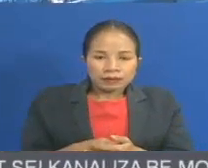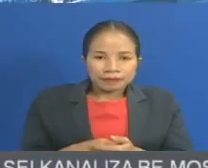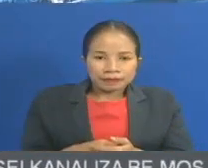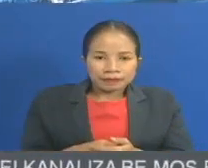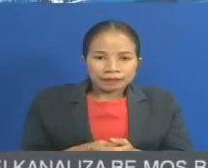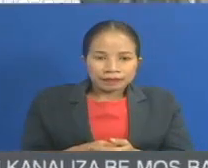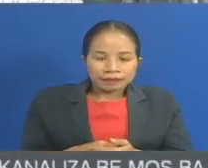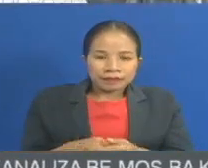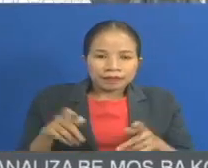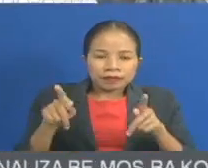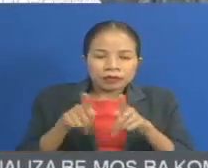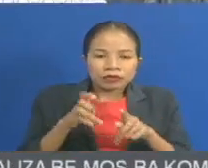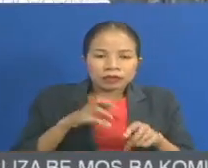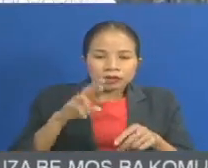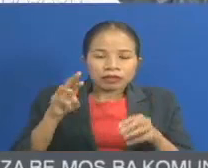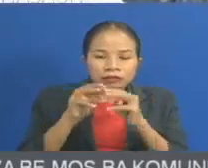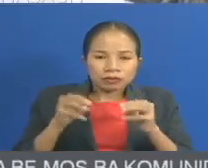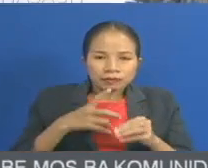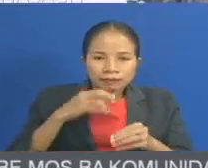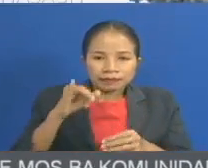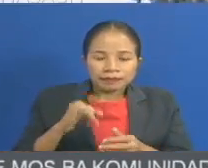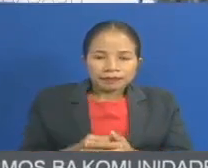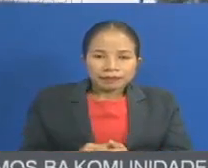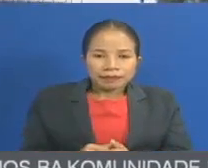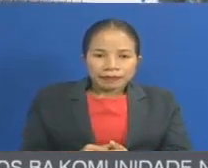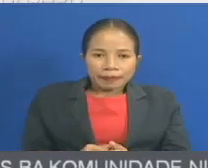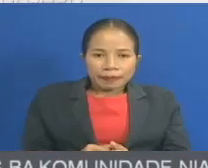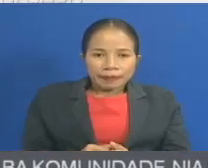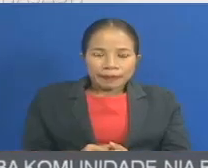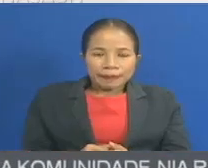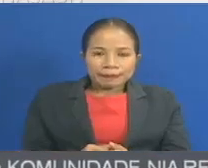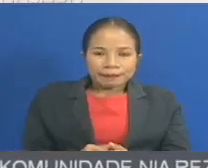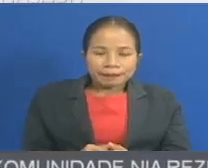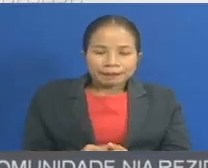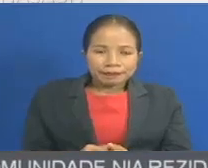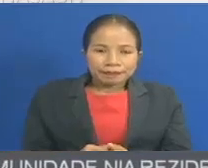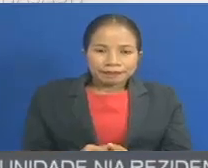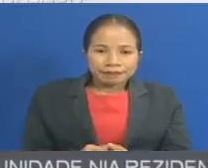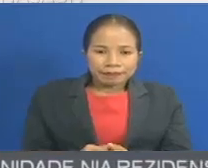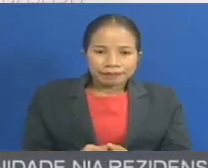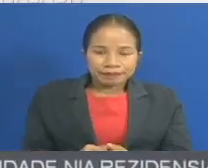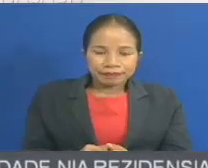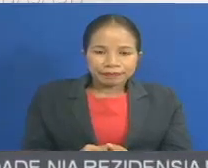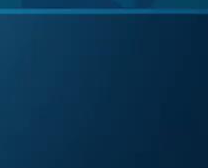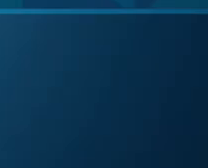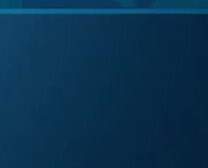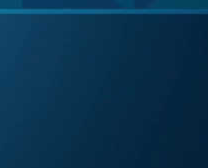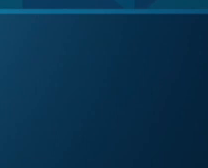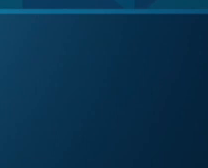suku kamia postur Cristo Rei municipio di Li. Sergio da Silva e Liru Paiseku atau reportase mba programa Jornal